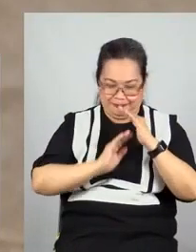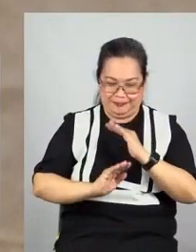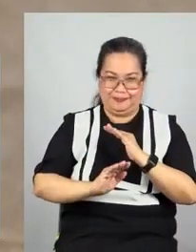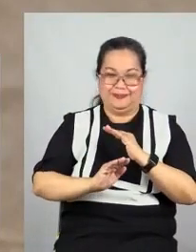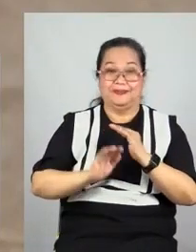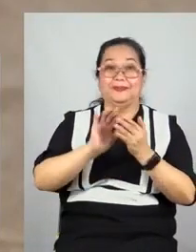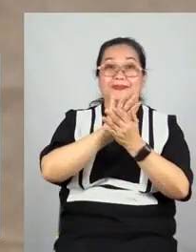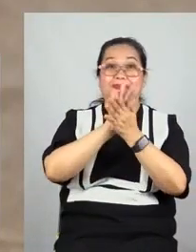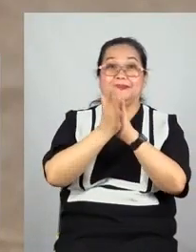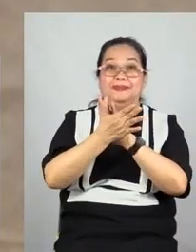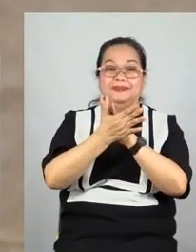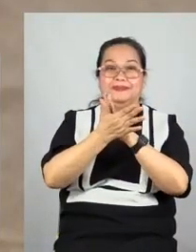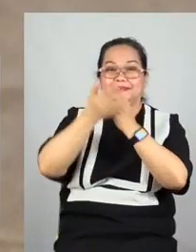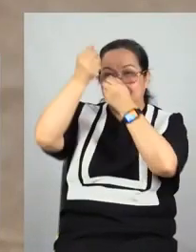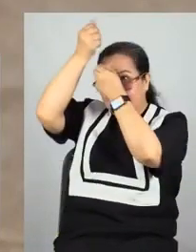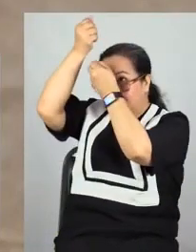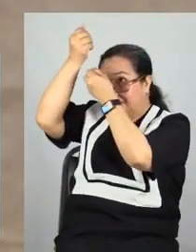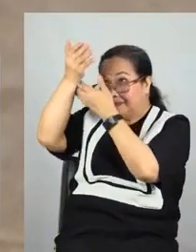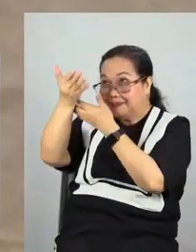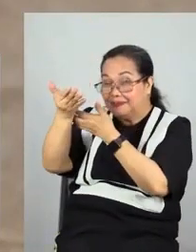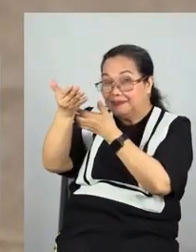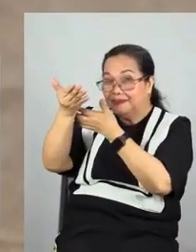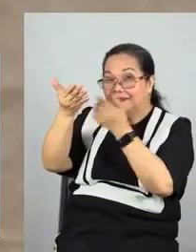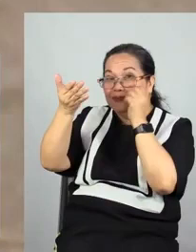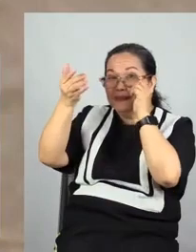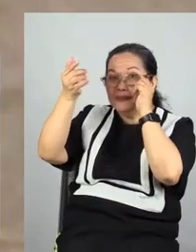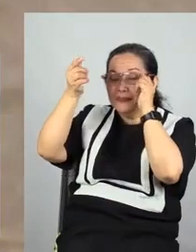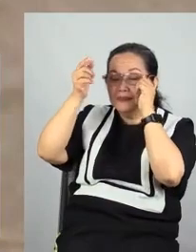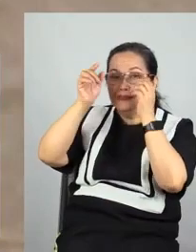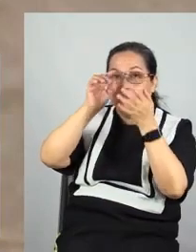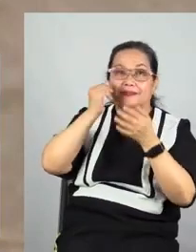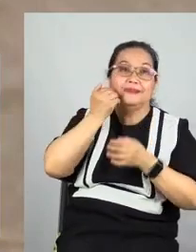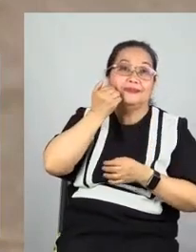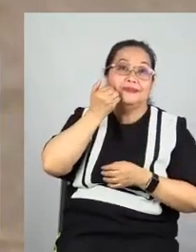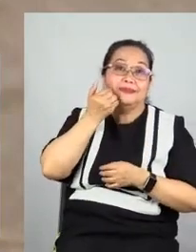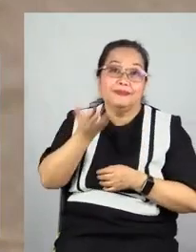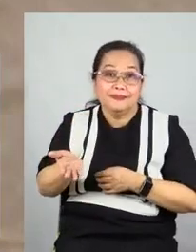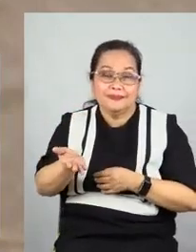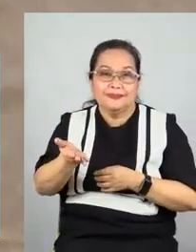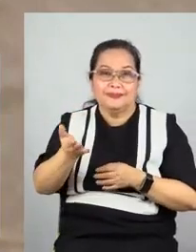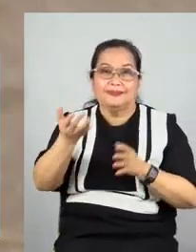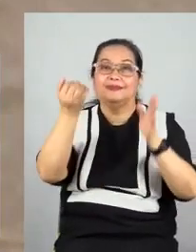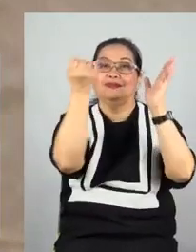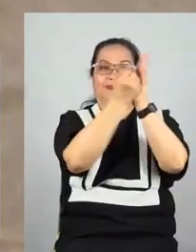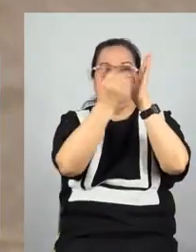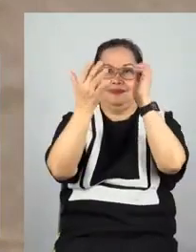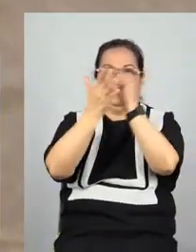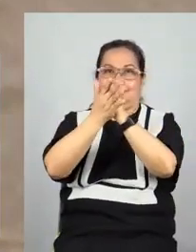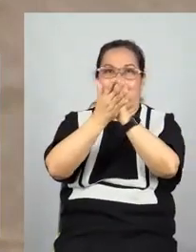by becoming obedient to the point of death, even death on the cross."